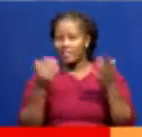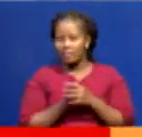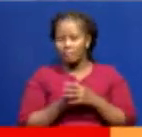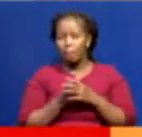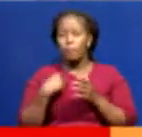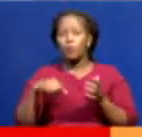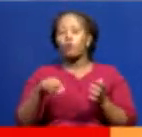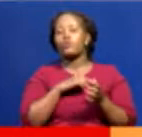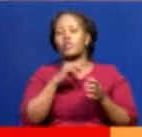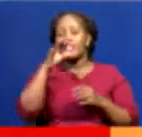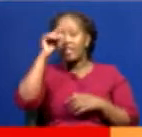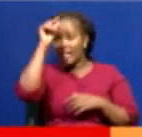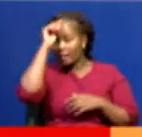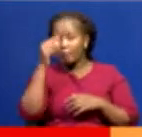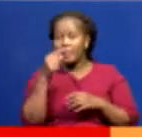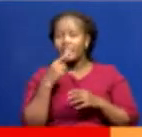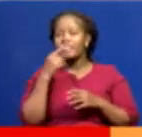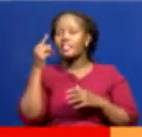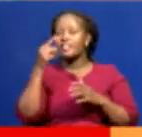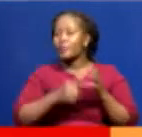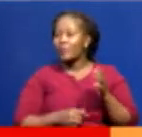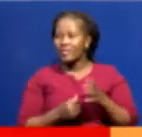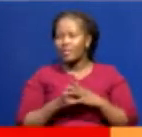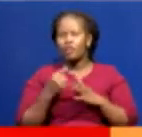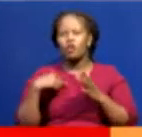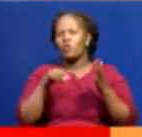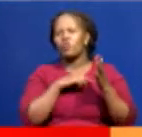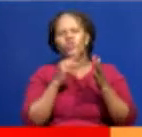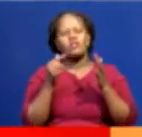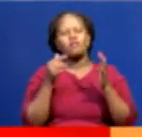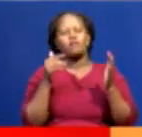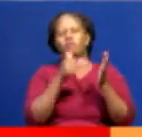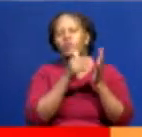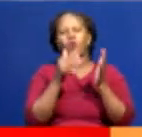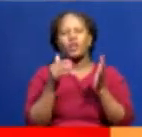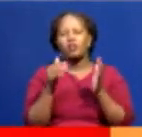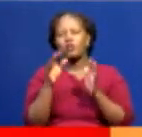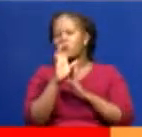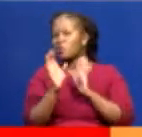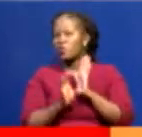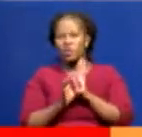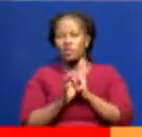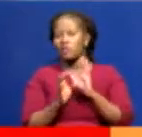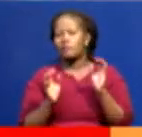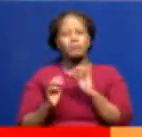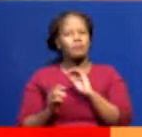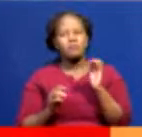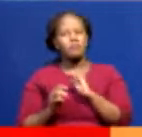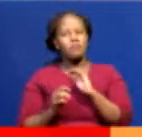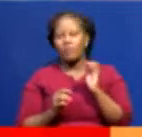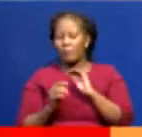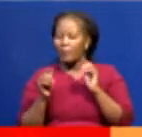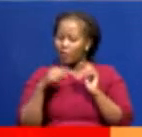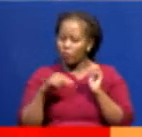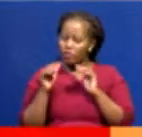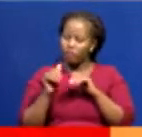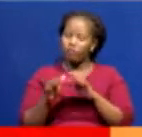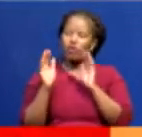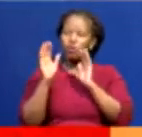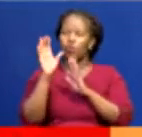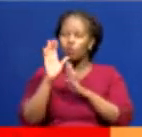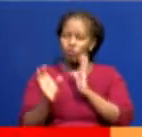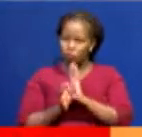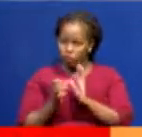kama serikali tunasema hatupingi katiba, tunakubali yale ambayo yako katika katiba, na